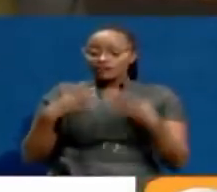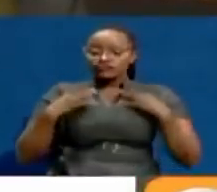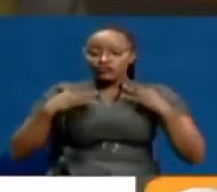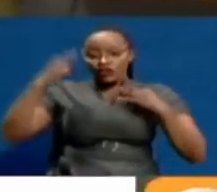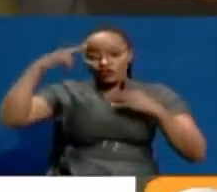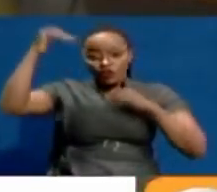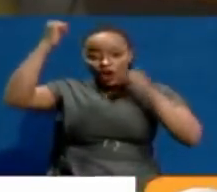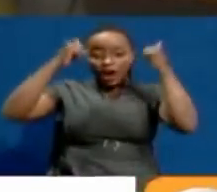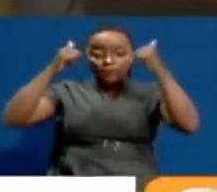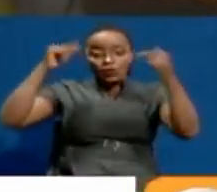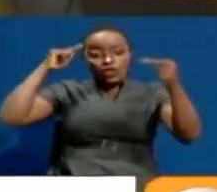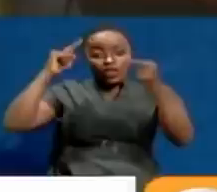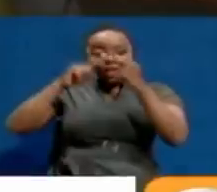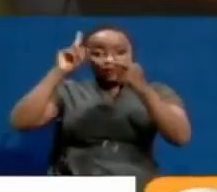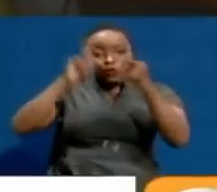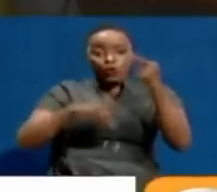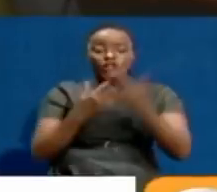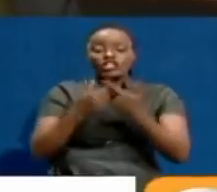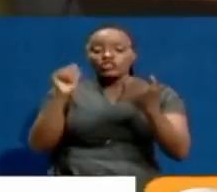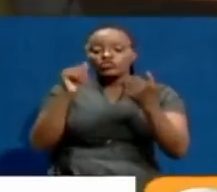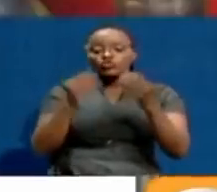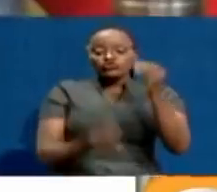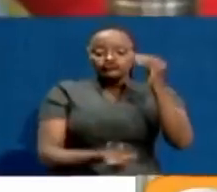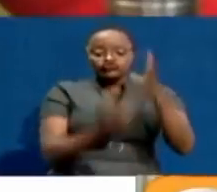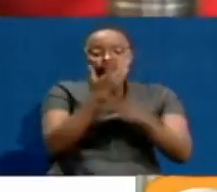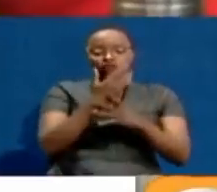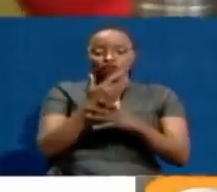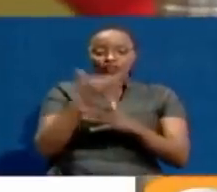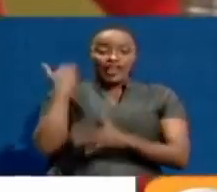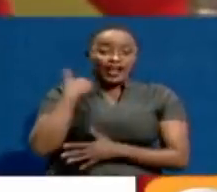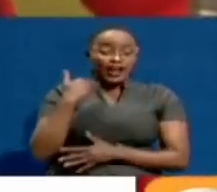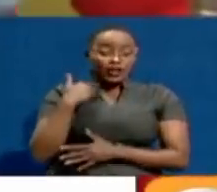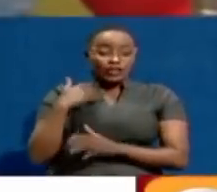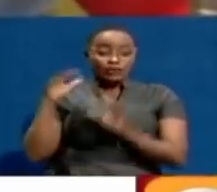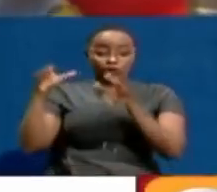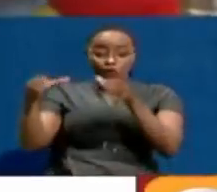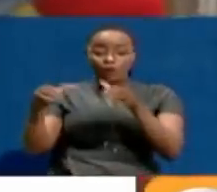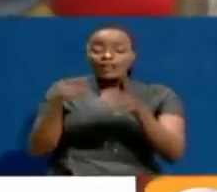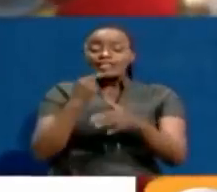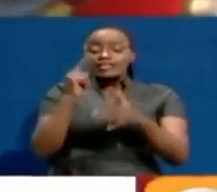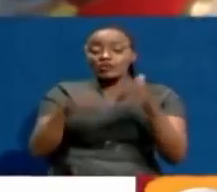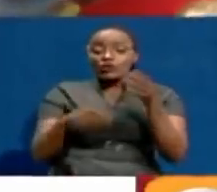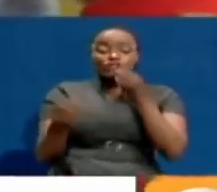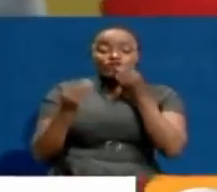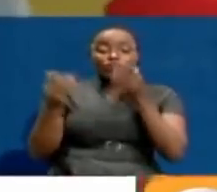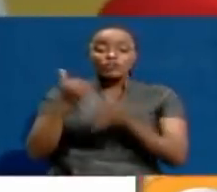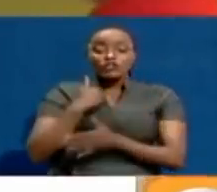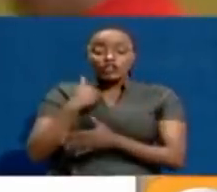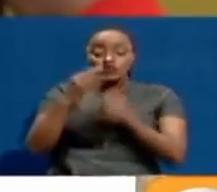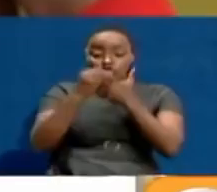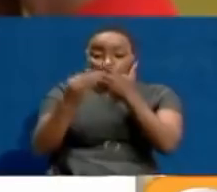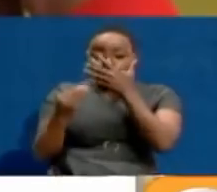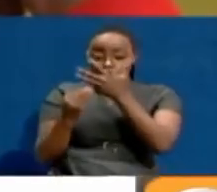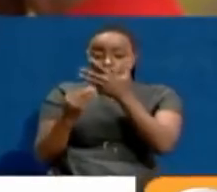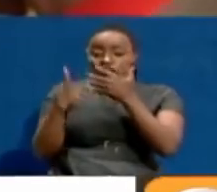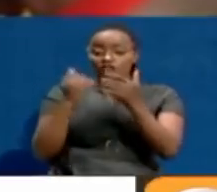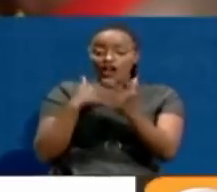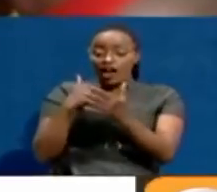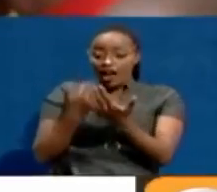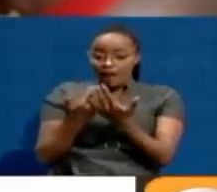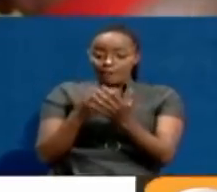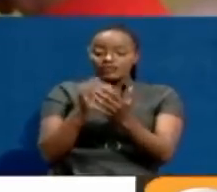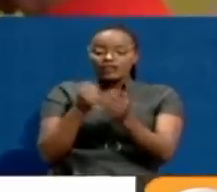kijeshi zinazonuiwa kuhami makundi ya kigaidi. Upelelezi pia wanadai kuwa na taarifa kuwa Sonko amekuwa